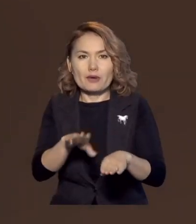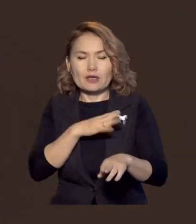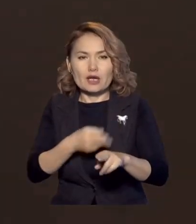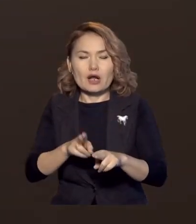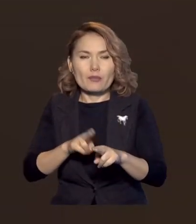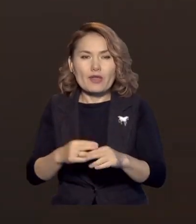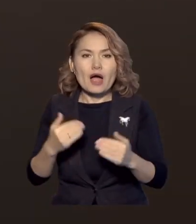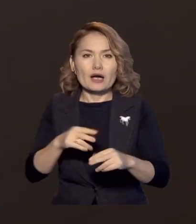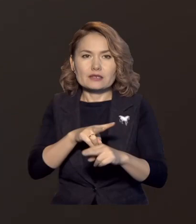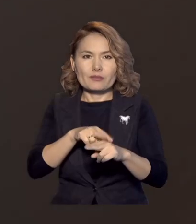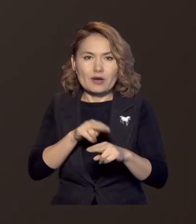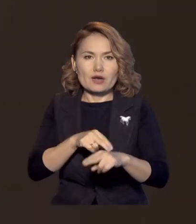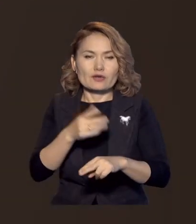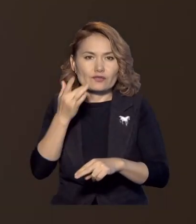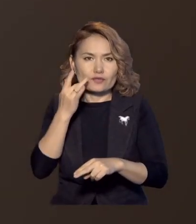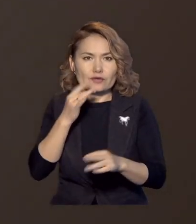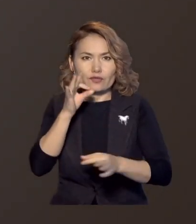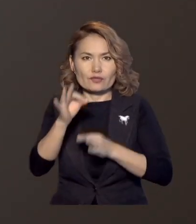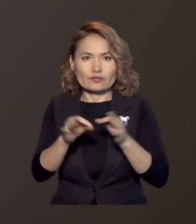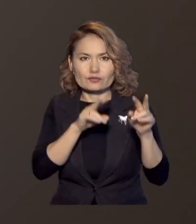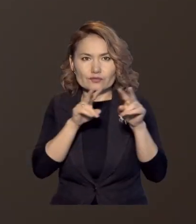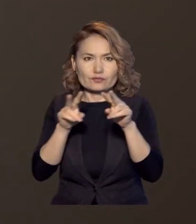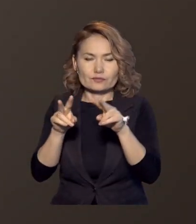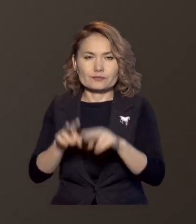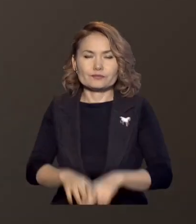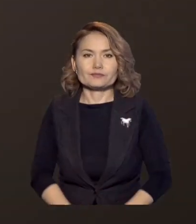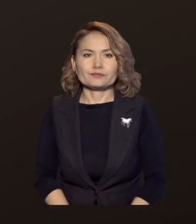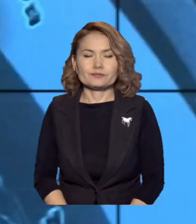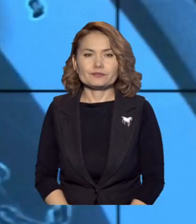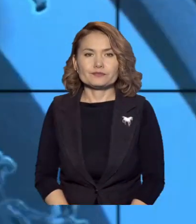кейбір учаскелерінде қозғалыс тоқтады.